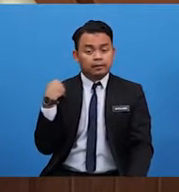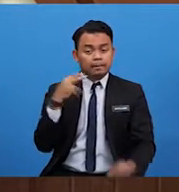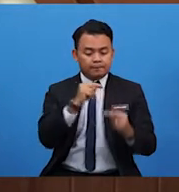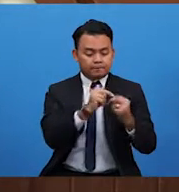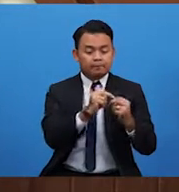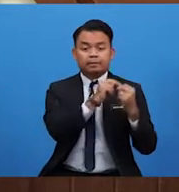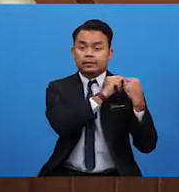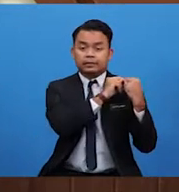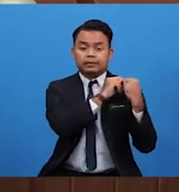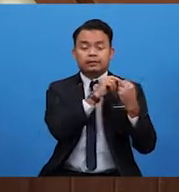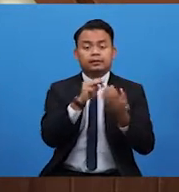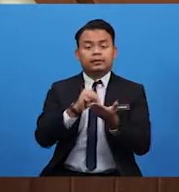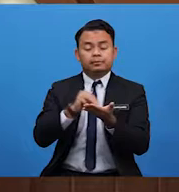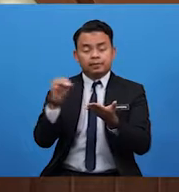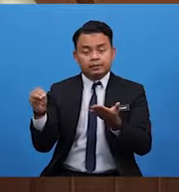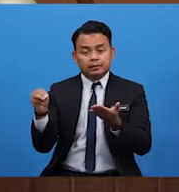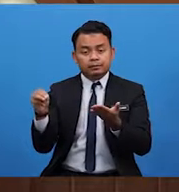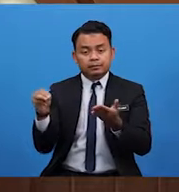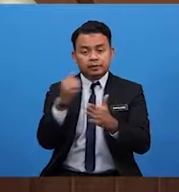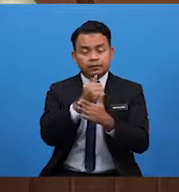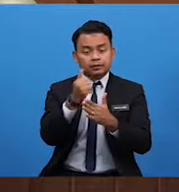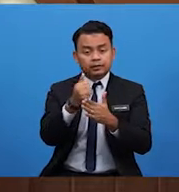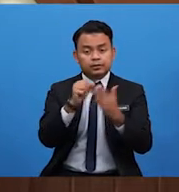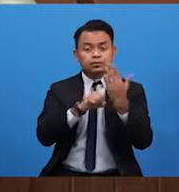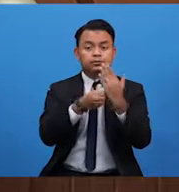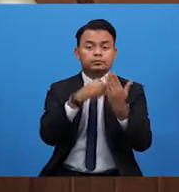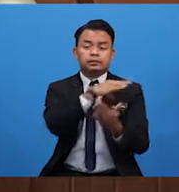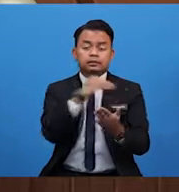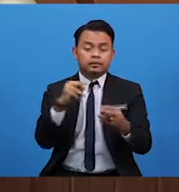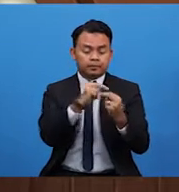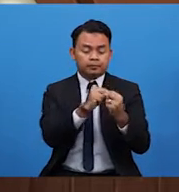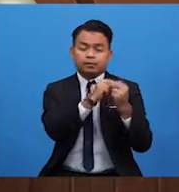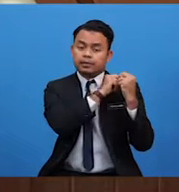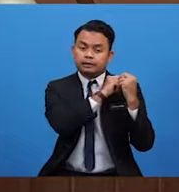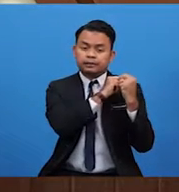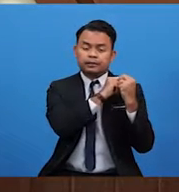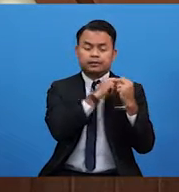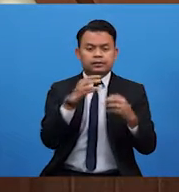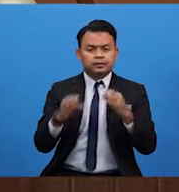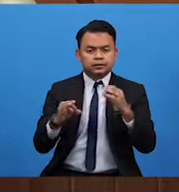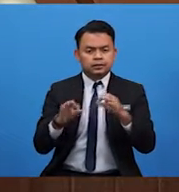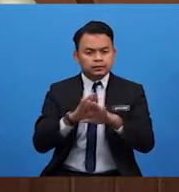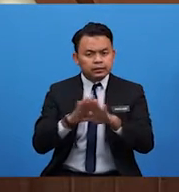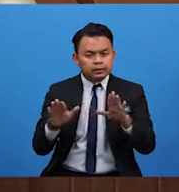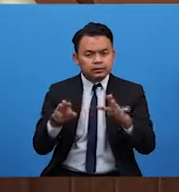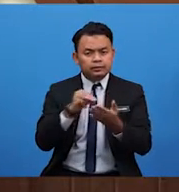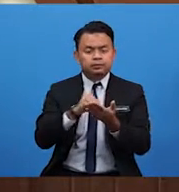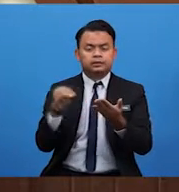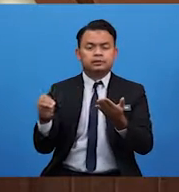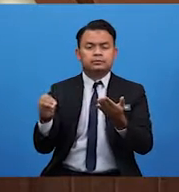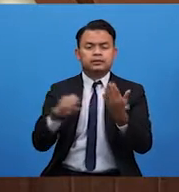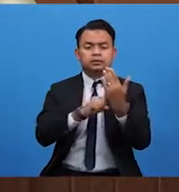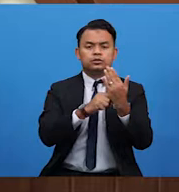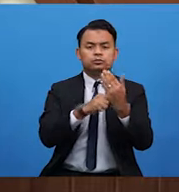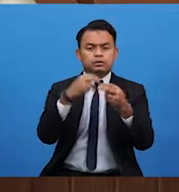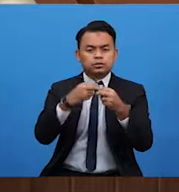beban. Jika tiada medium, sumber tidak dapat membekalkan tenaga elektrik kepada beban. Dan